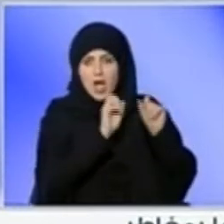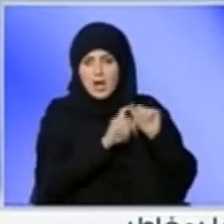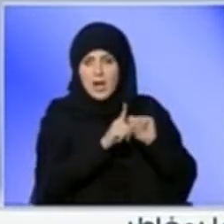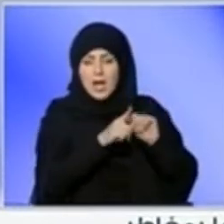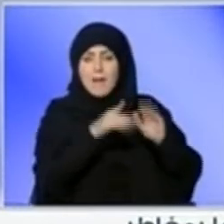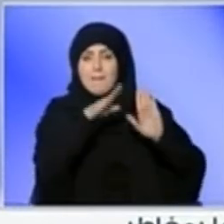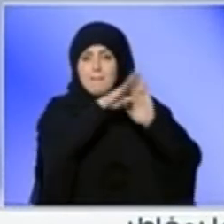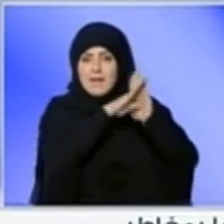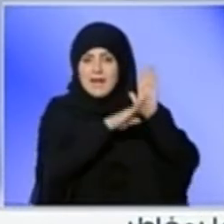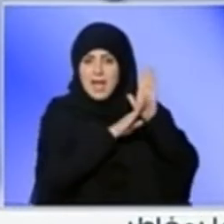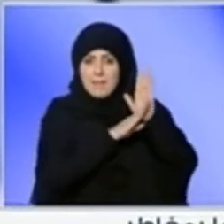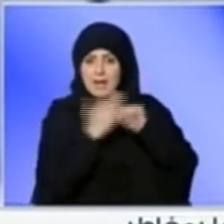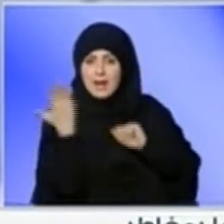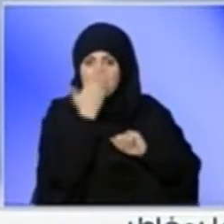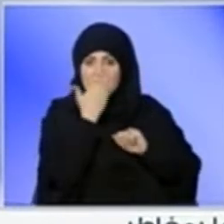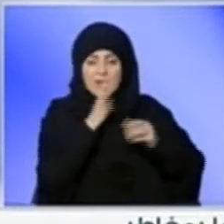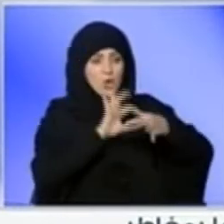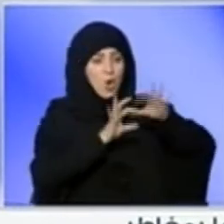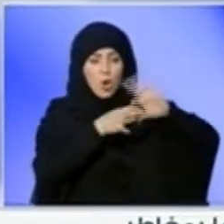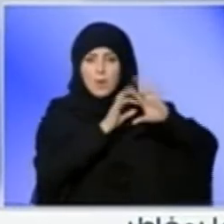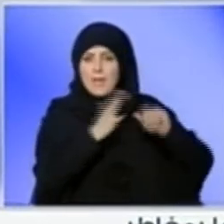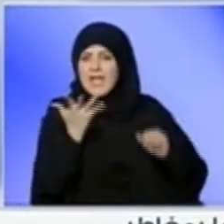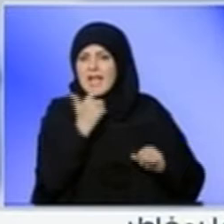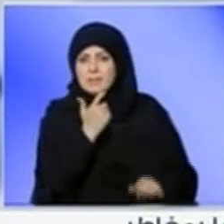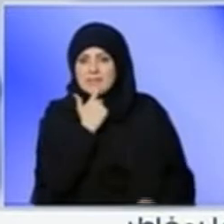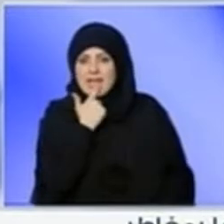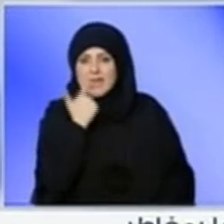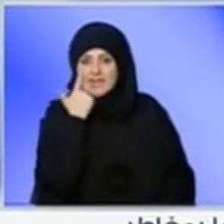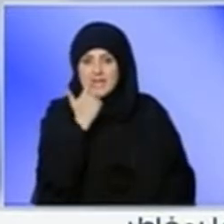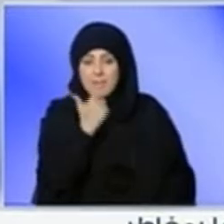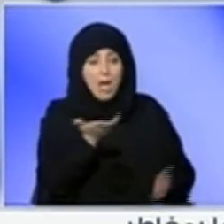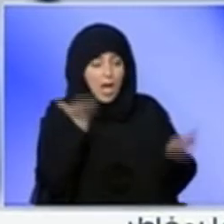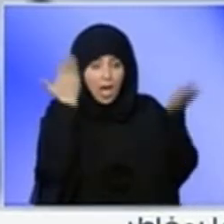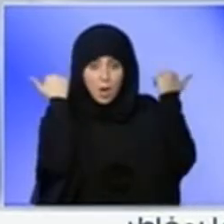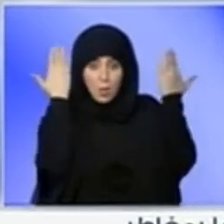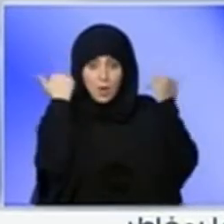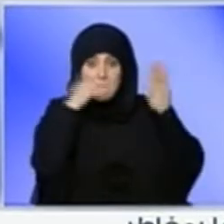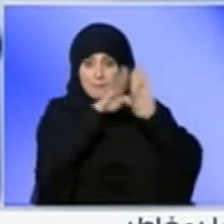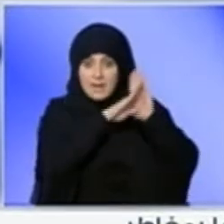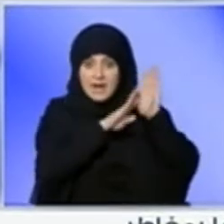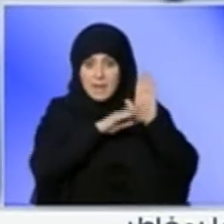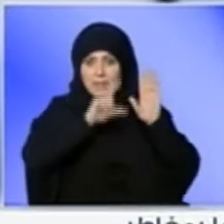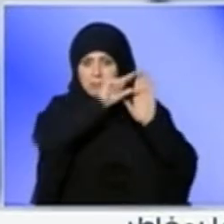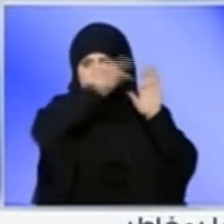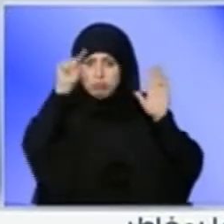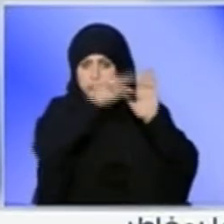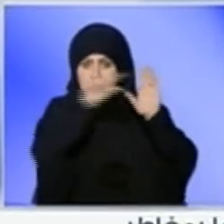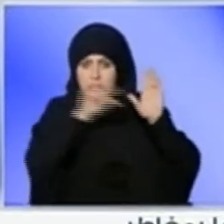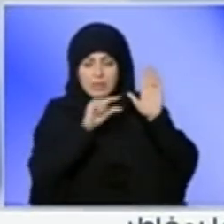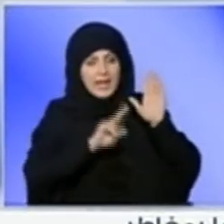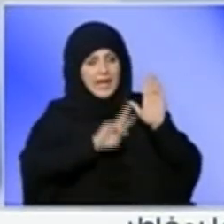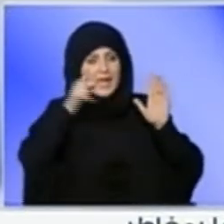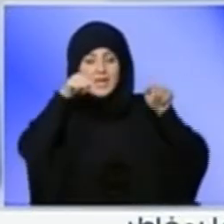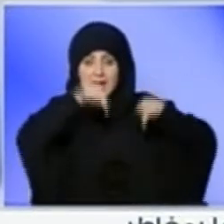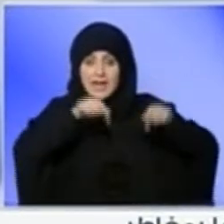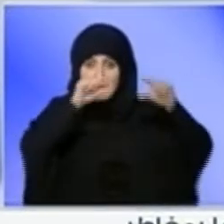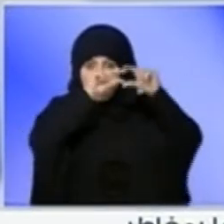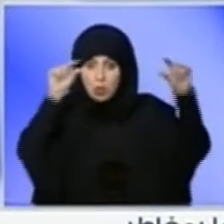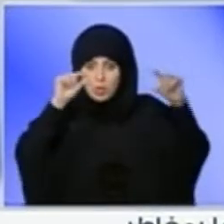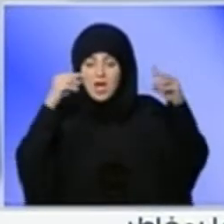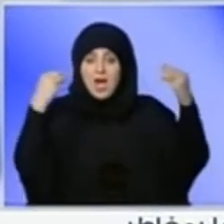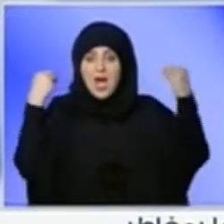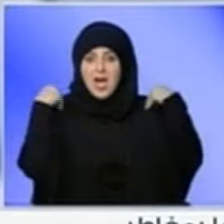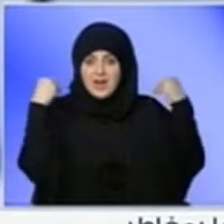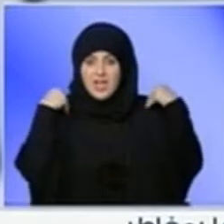المدرسي ناجح جدا، وهذه طبعا سابع سنة له، وكان في السابق تحت شعارات أخرى. هذه السنة تحت شعار